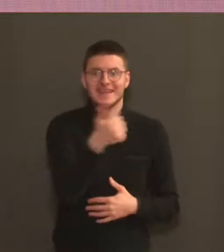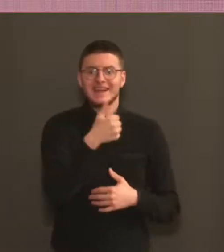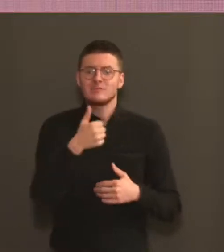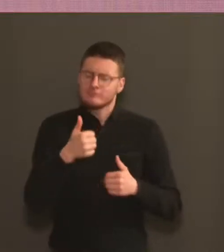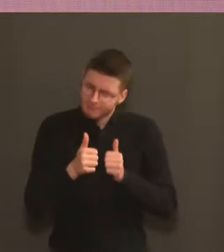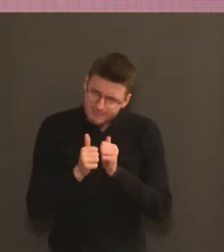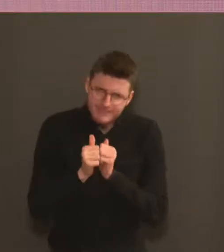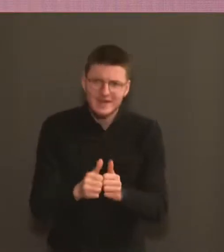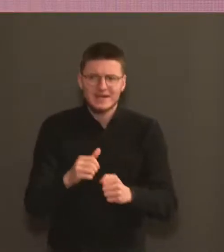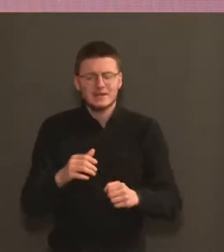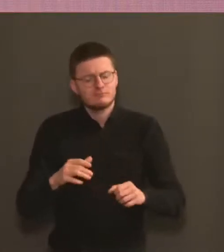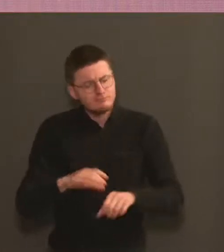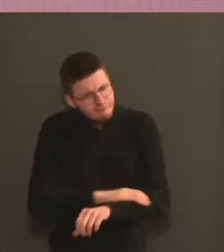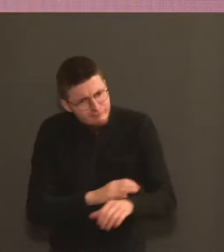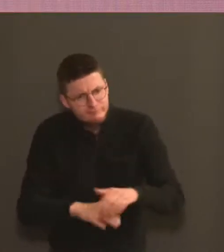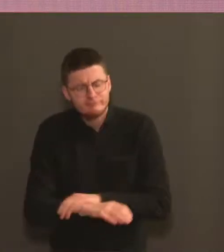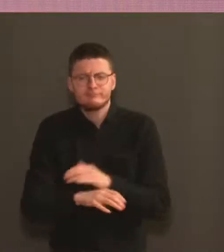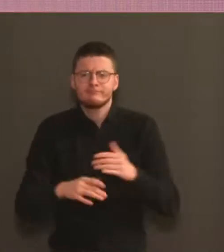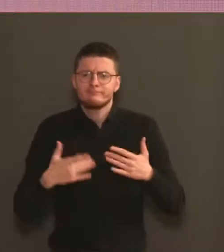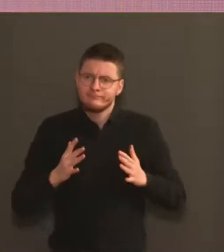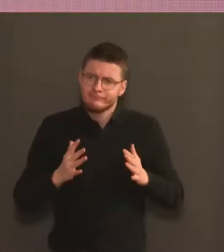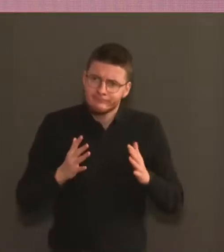de vaccinatie.